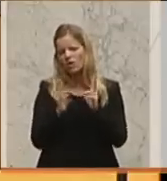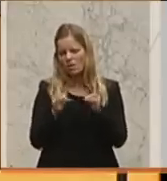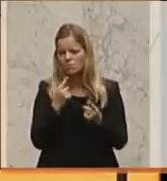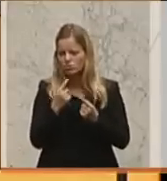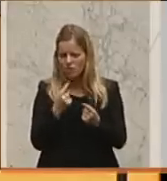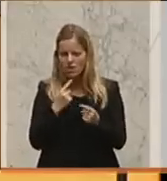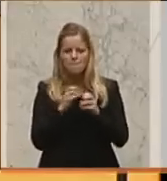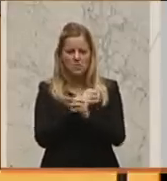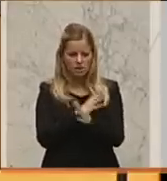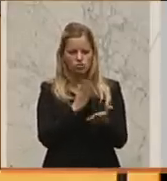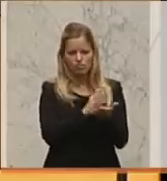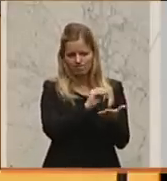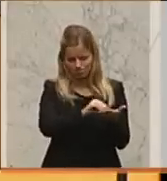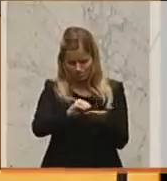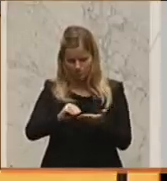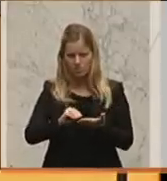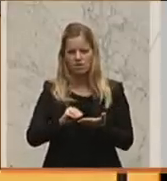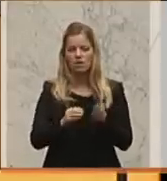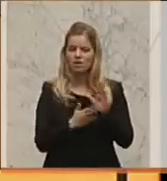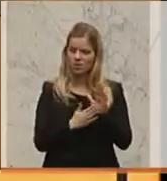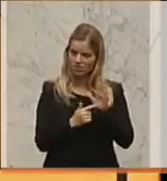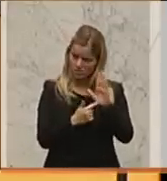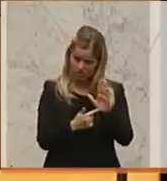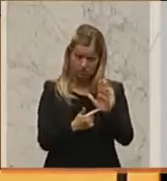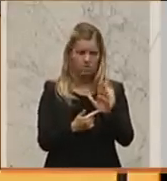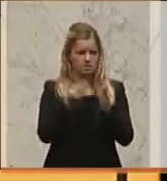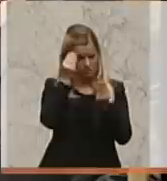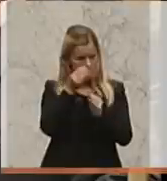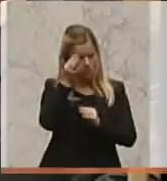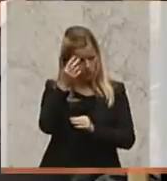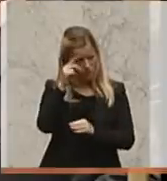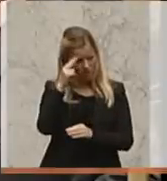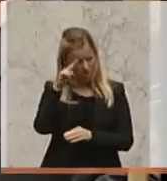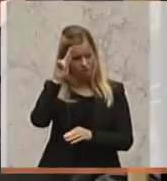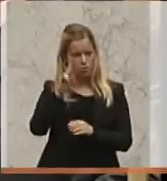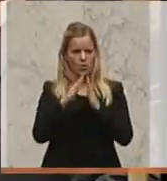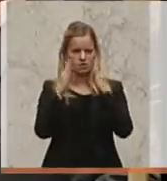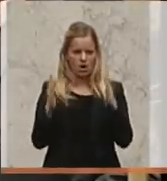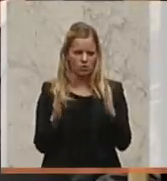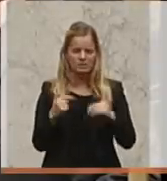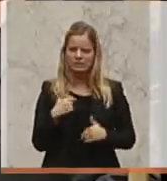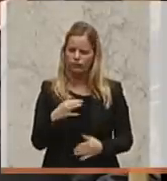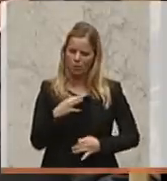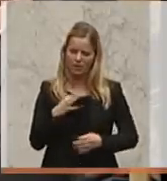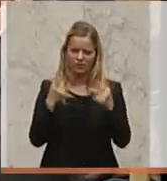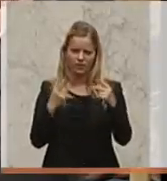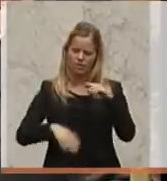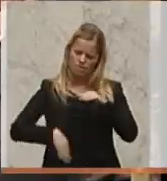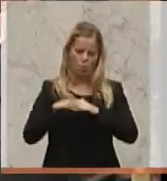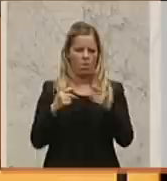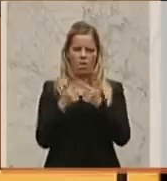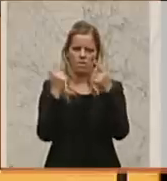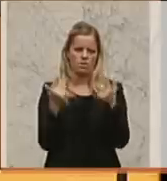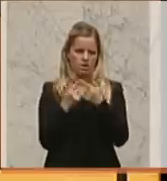wurden. Tatsache ist, sehr geehrte Damen und Herren, Hohes Haus, ich bin für vollständige Aufklärung. Als Vertreterin